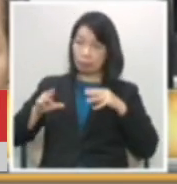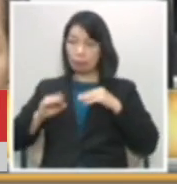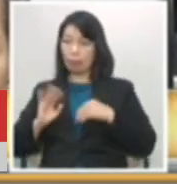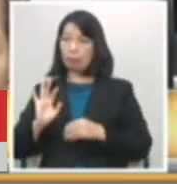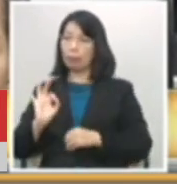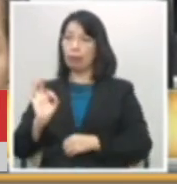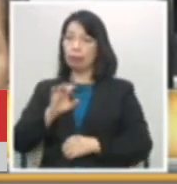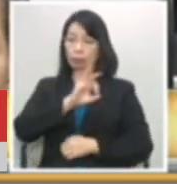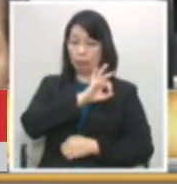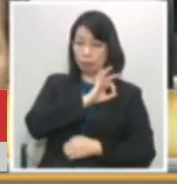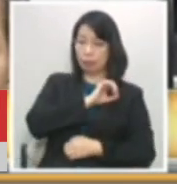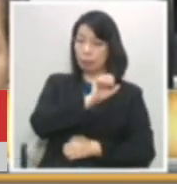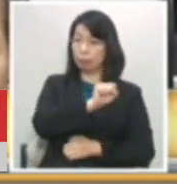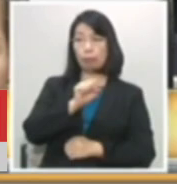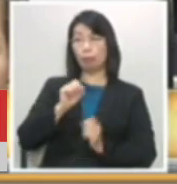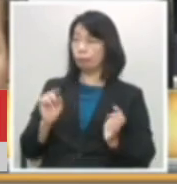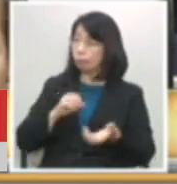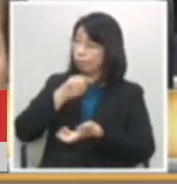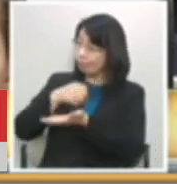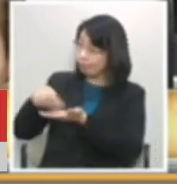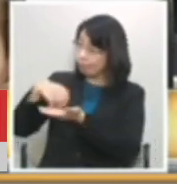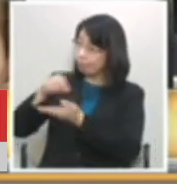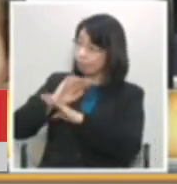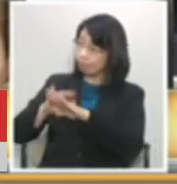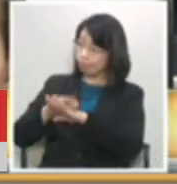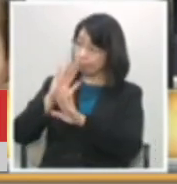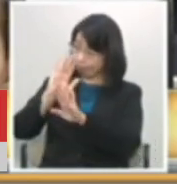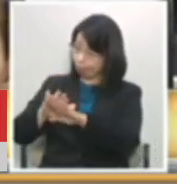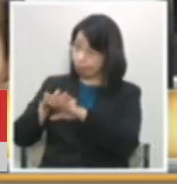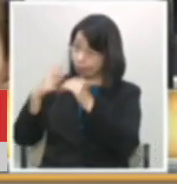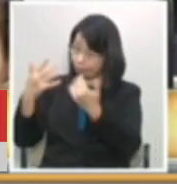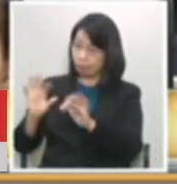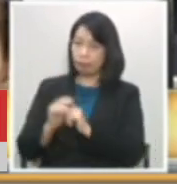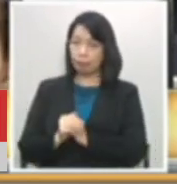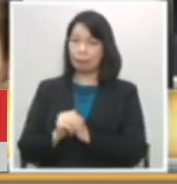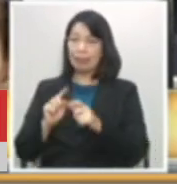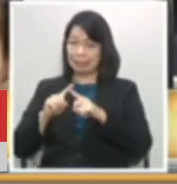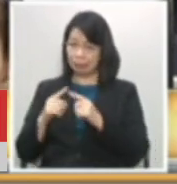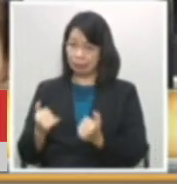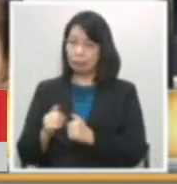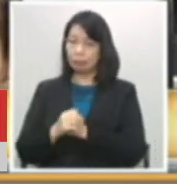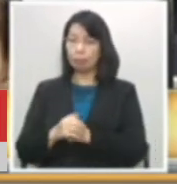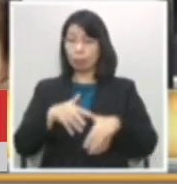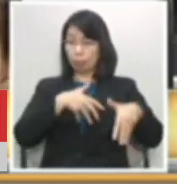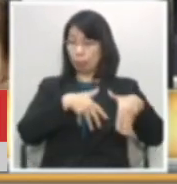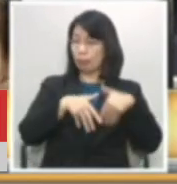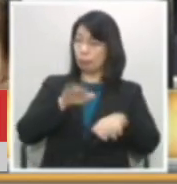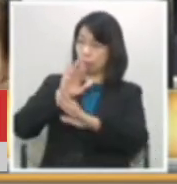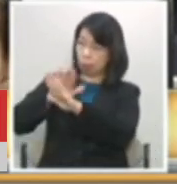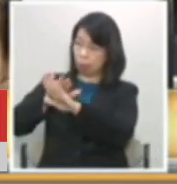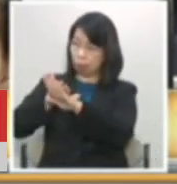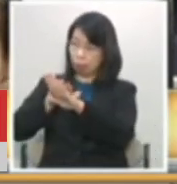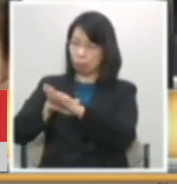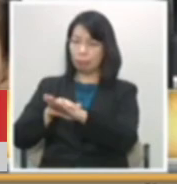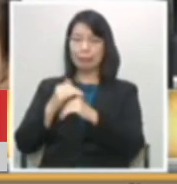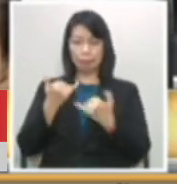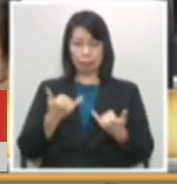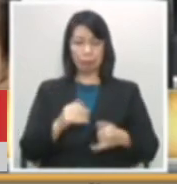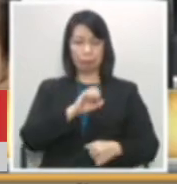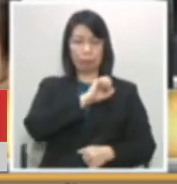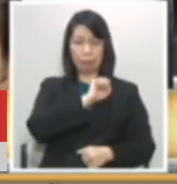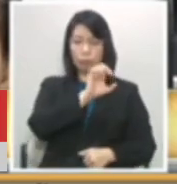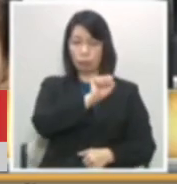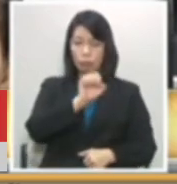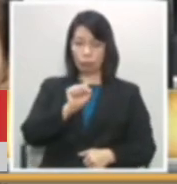เพราะมันสำคัญมากค่ะมันคือการสะท้อนเสียงของประชาชนที่ส่งผ่านตัวแทนของเข